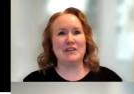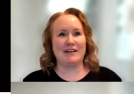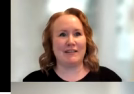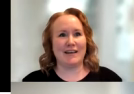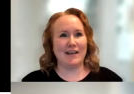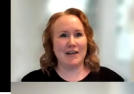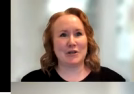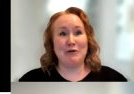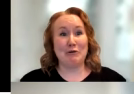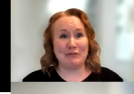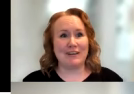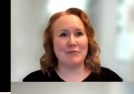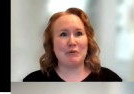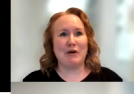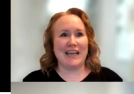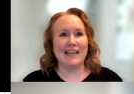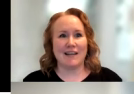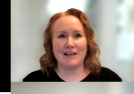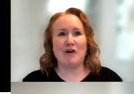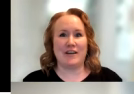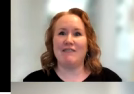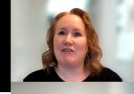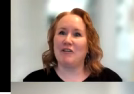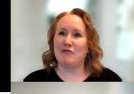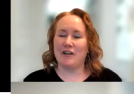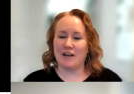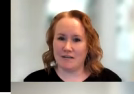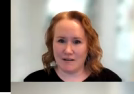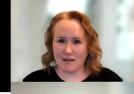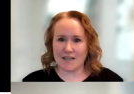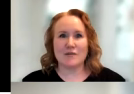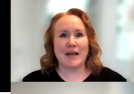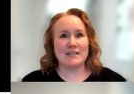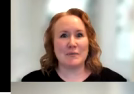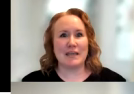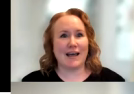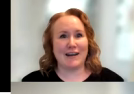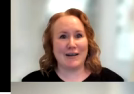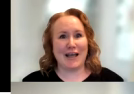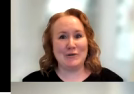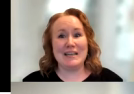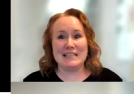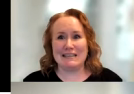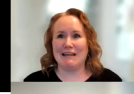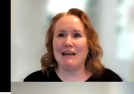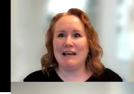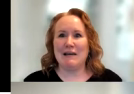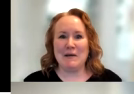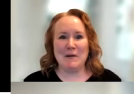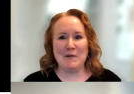skriftlige materialet som lå ute på høringen var, i hvert fall for en som meg som ikke er